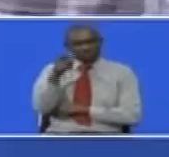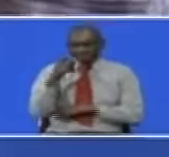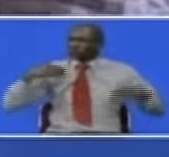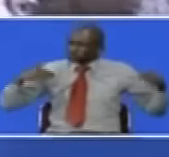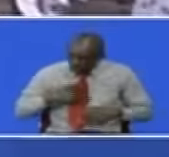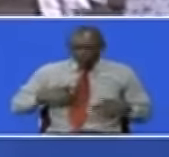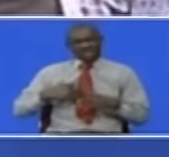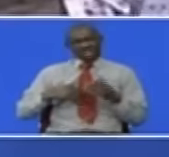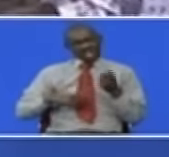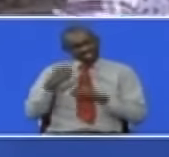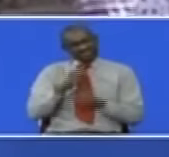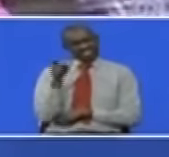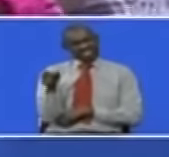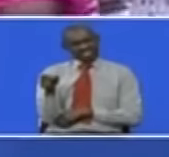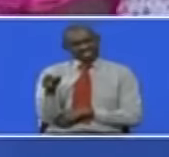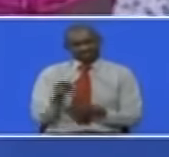cha kushtua.